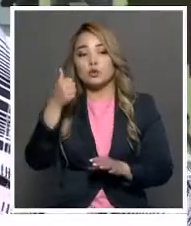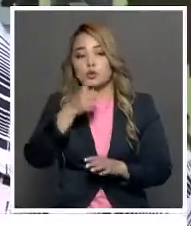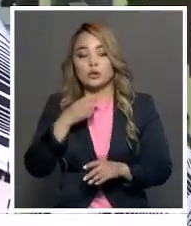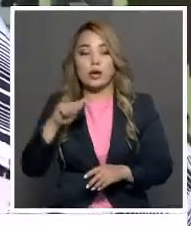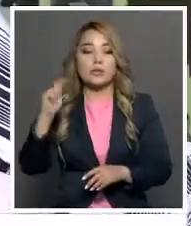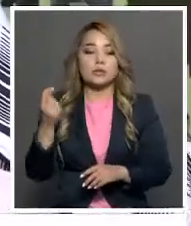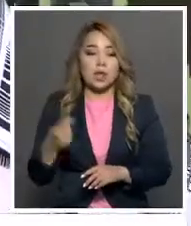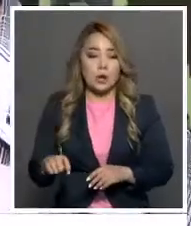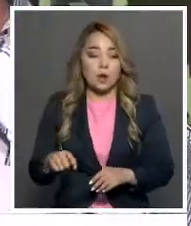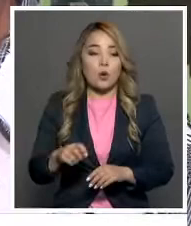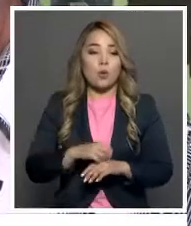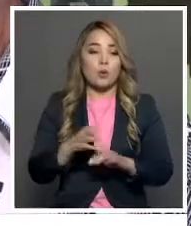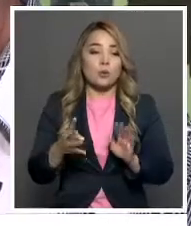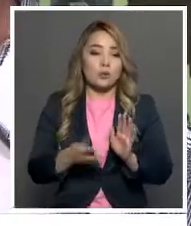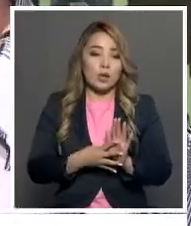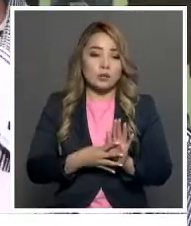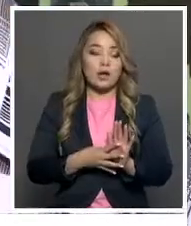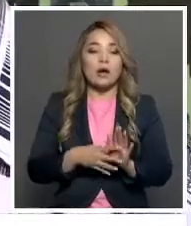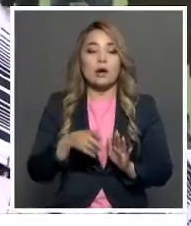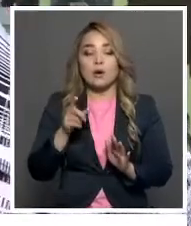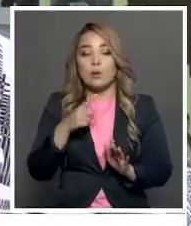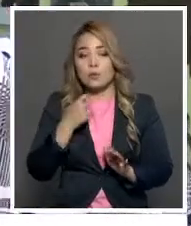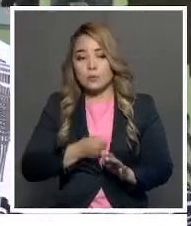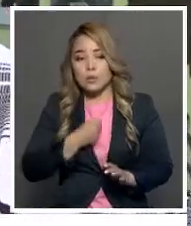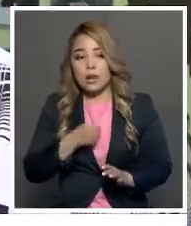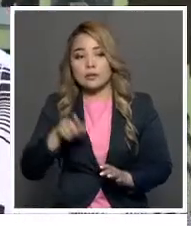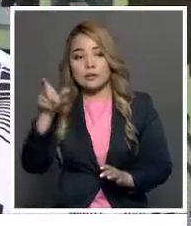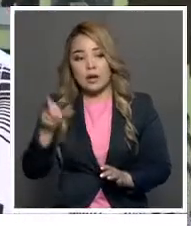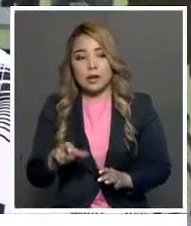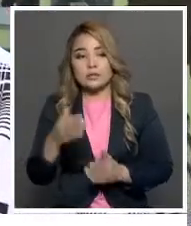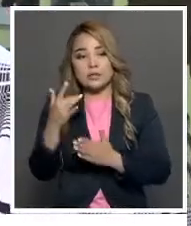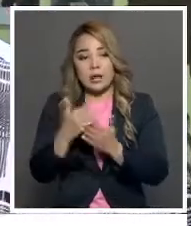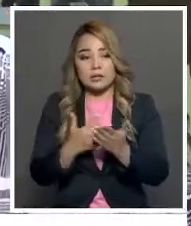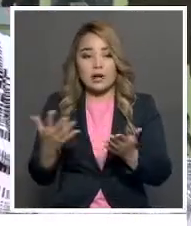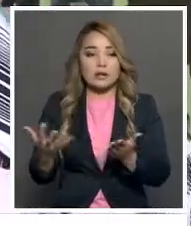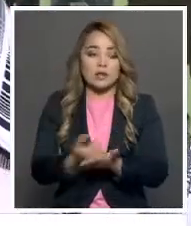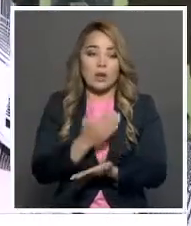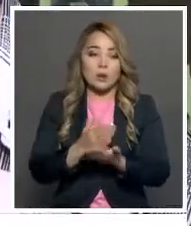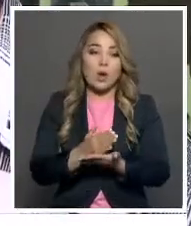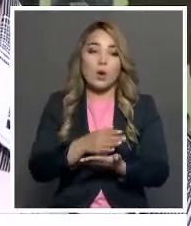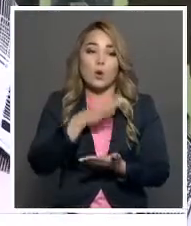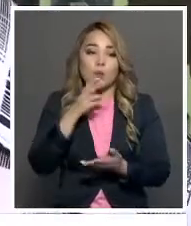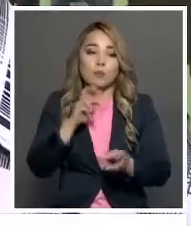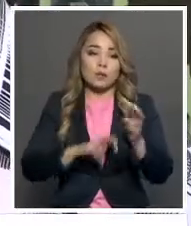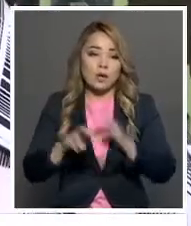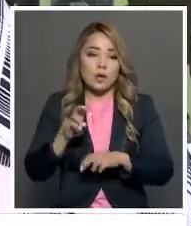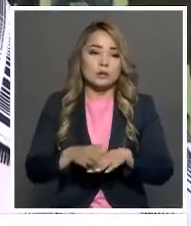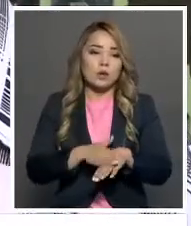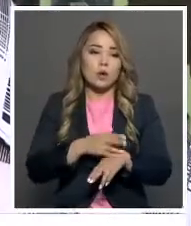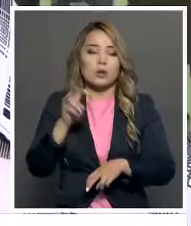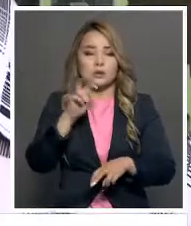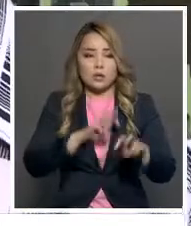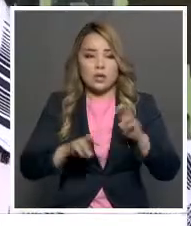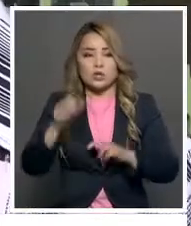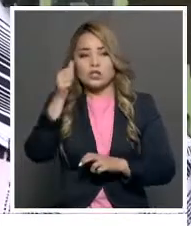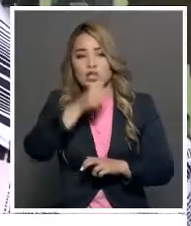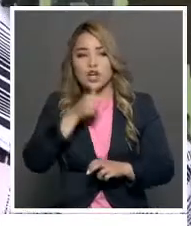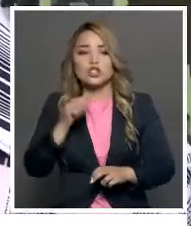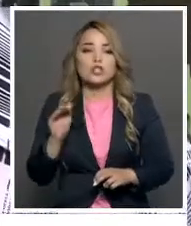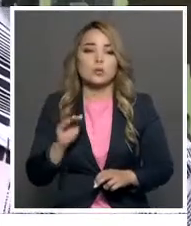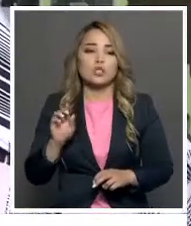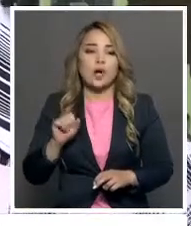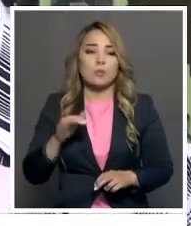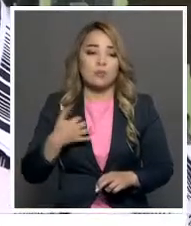қаза тапқан 19-шы полктың тізімі қолымызға тиді. Тізімде қазақ жауынгерлері өте көп еді. Арасында талай жыл бойы іздеп жүрген Жамбыл Жабаевтың